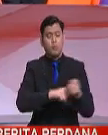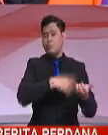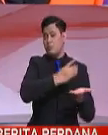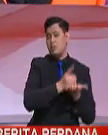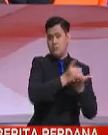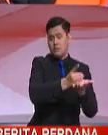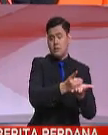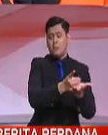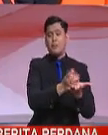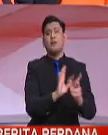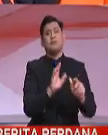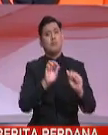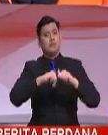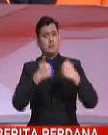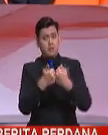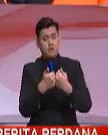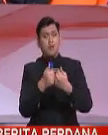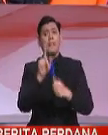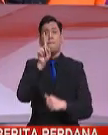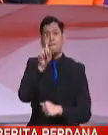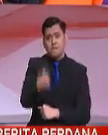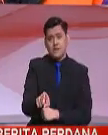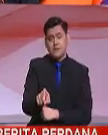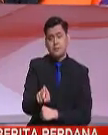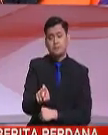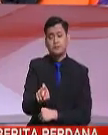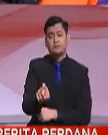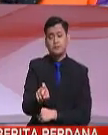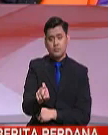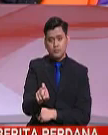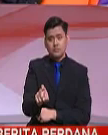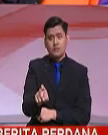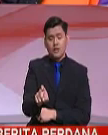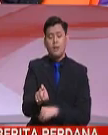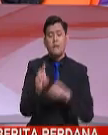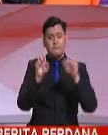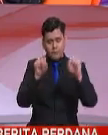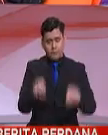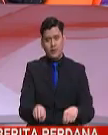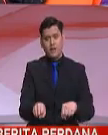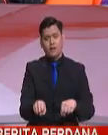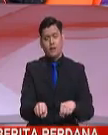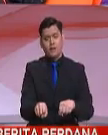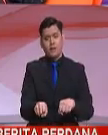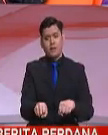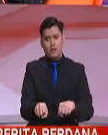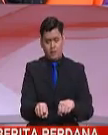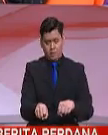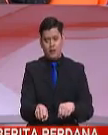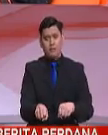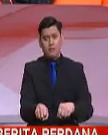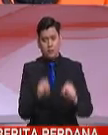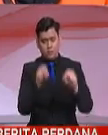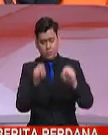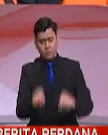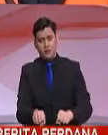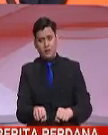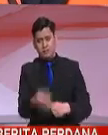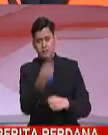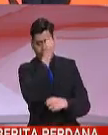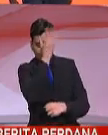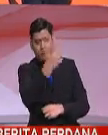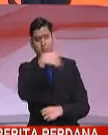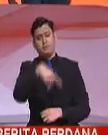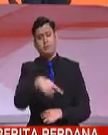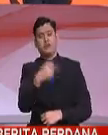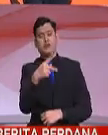NGO perlu terus kepada PKOB jajahan